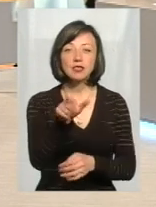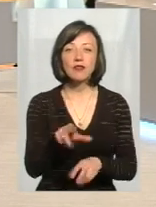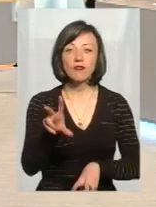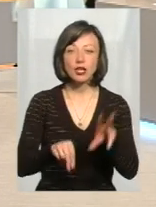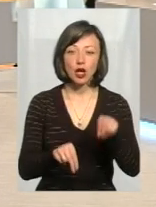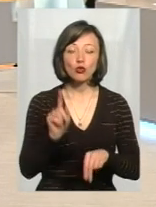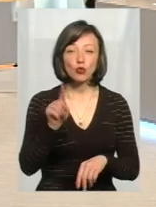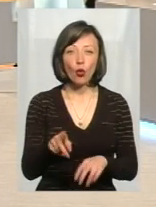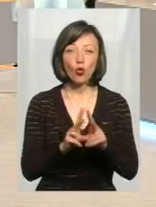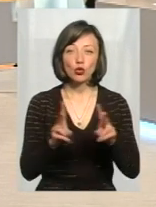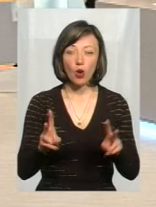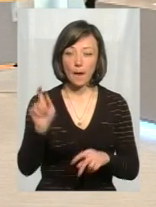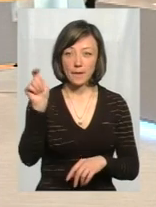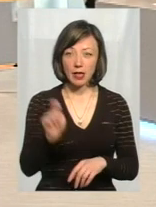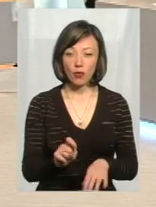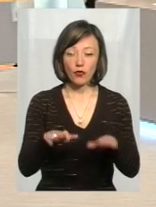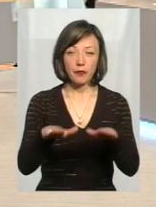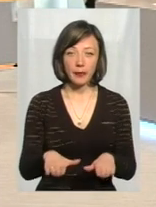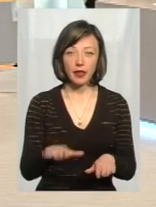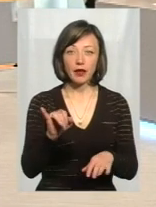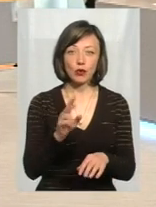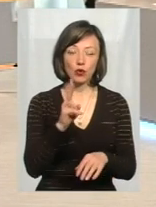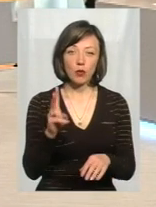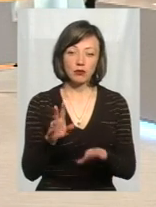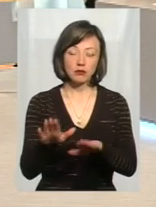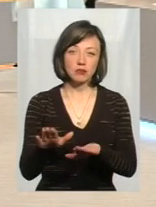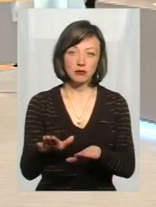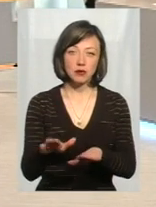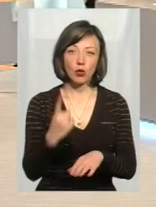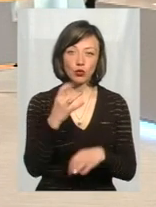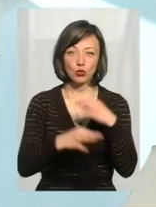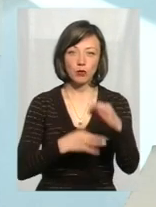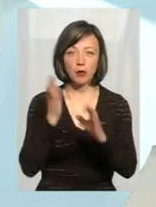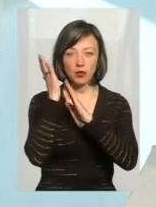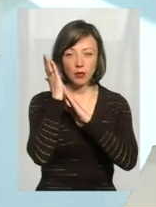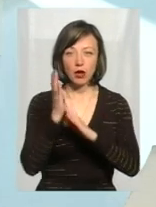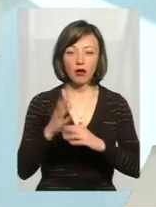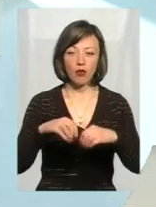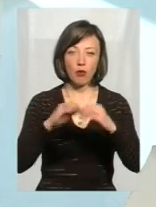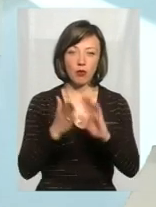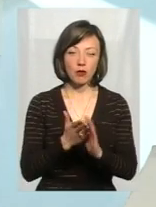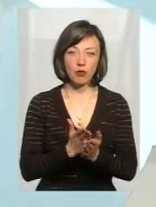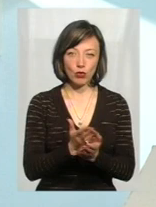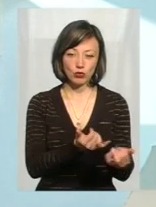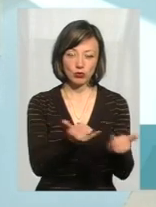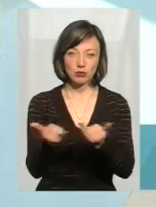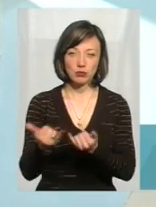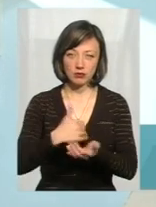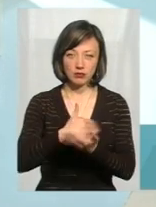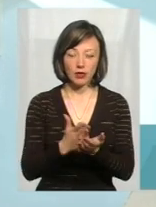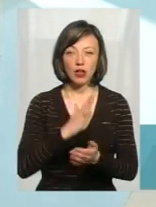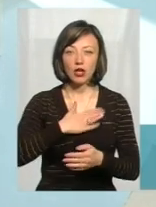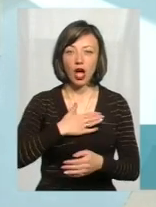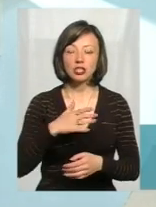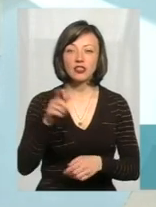вважається той, хто прибув на якусь локацію і хто провів там, ну, принаймні добу, переночував, отримав весь комплекс послуг. Тому наші відвідувачі, вони